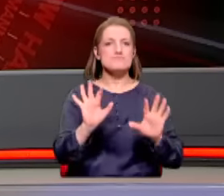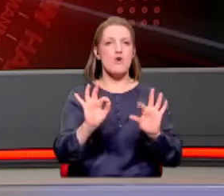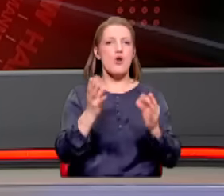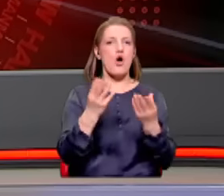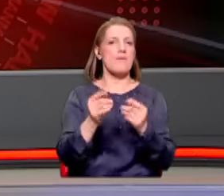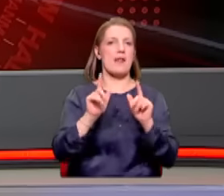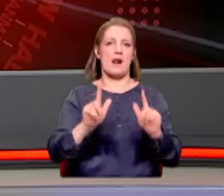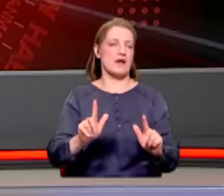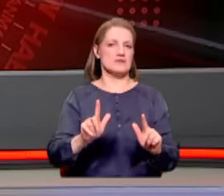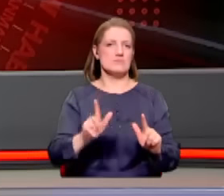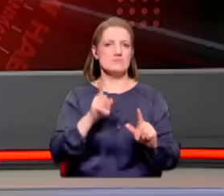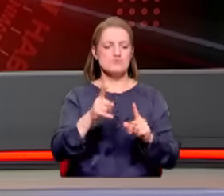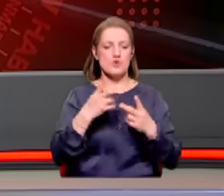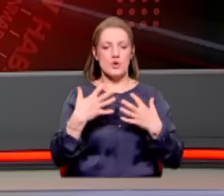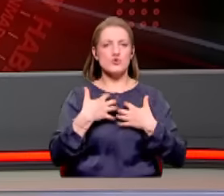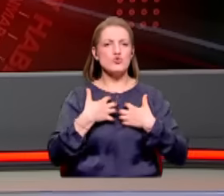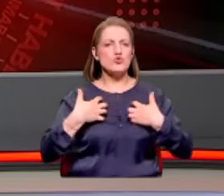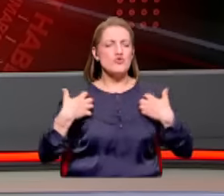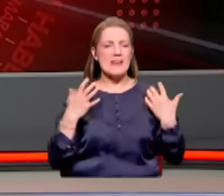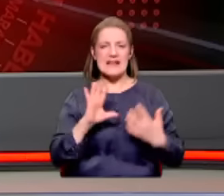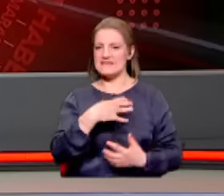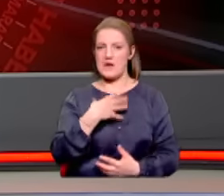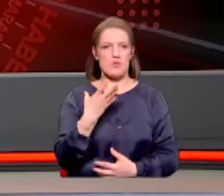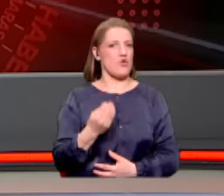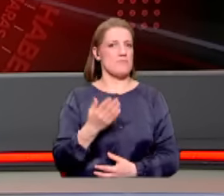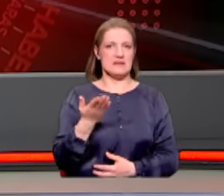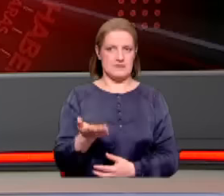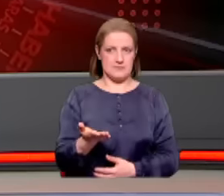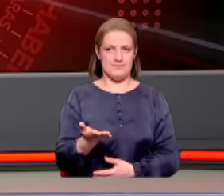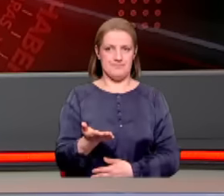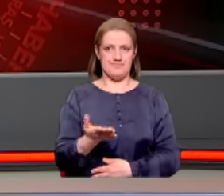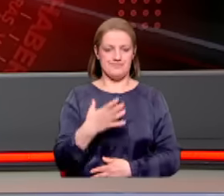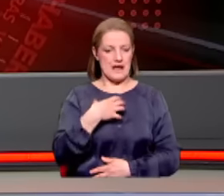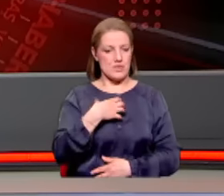davranmalı. Bu özgüvene sahip olmalı ve